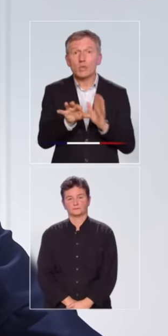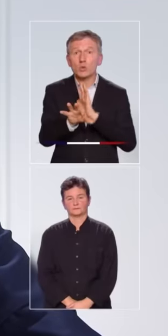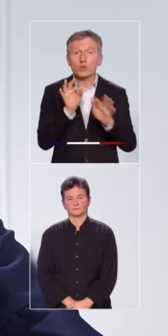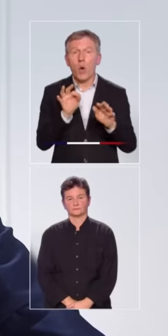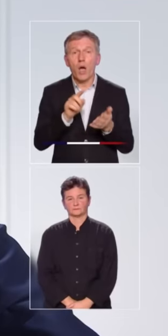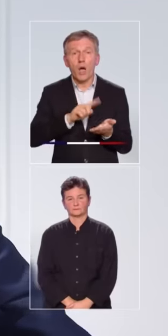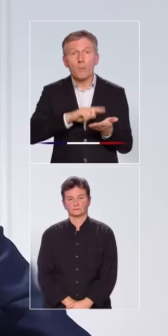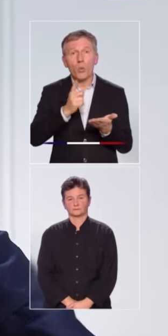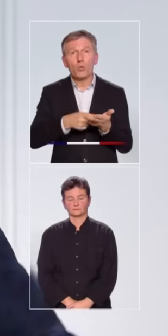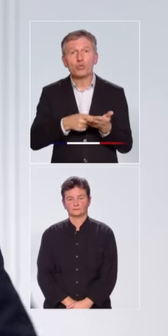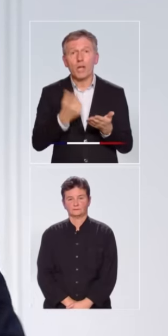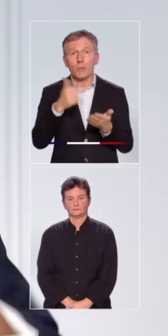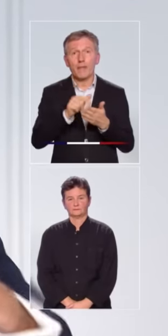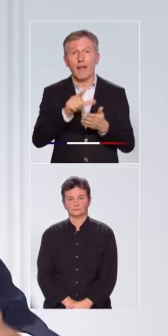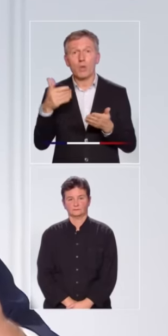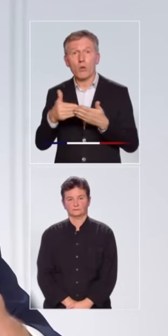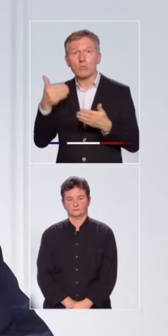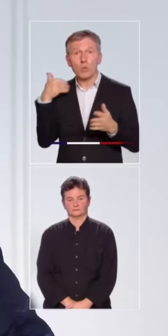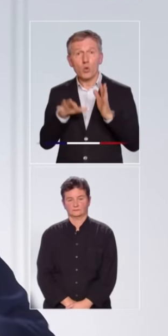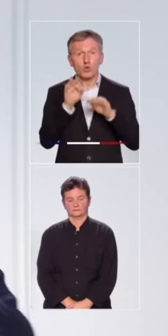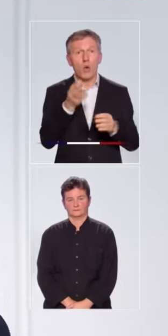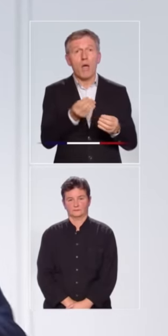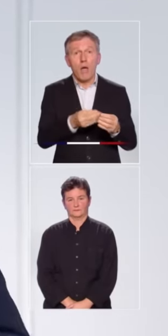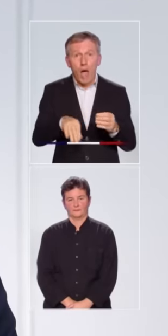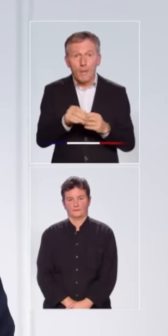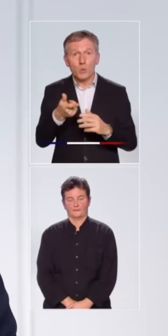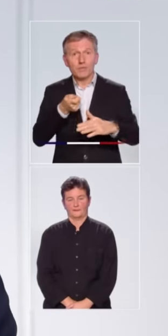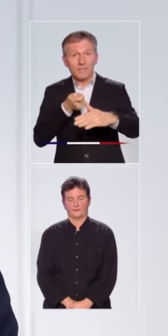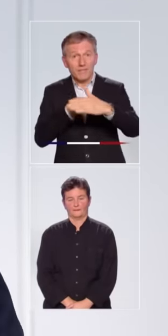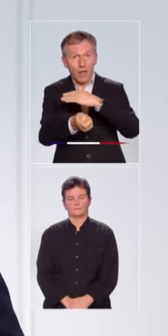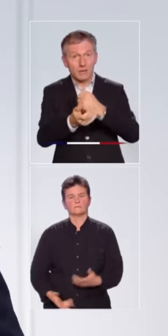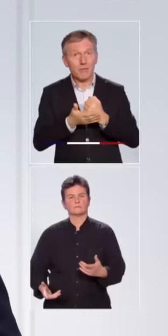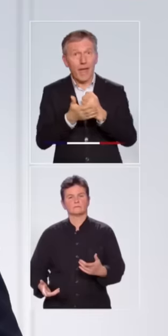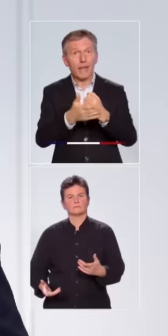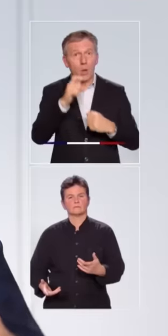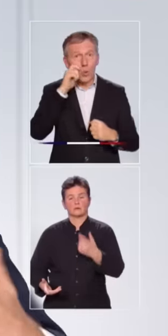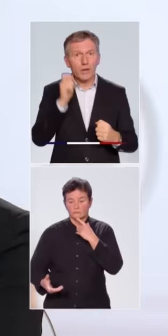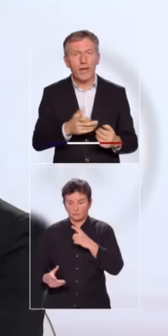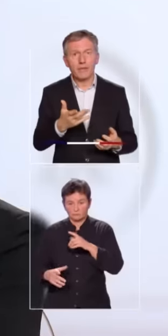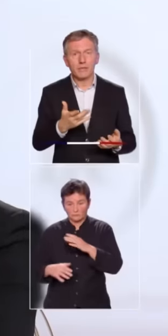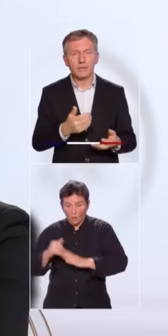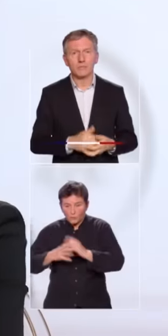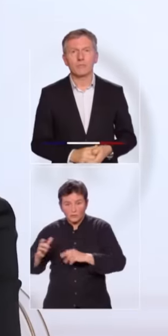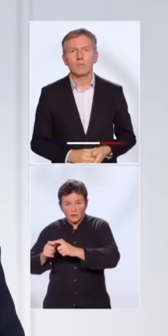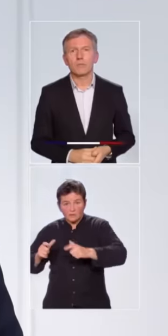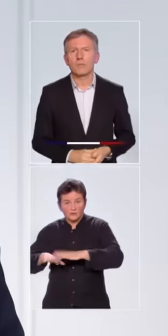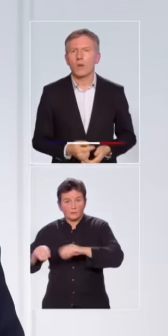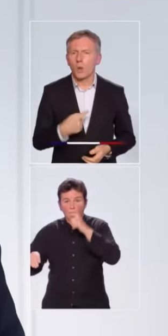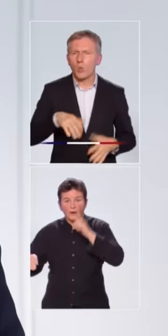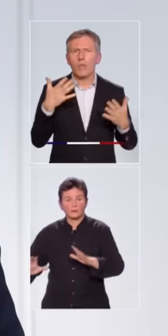faits depuis 2022. En plus de cela, on finance l'aide à l'Ukraine. Et pour construire ces usines en Ukraine ? Nous avons déjà